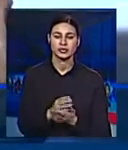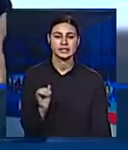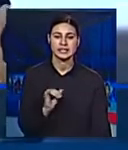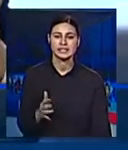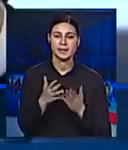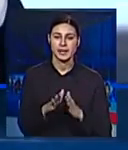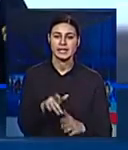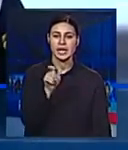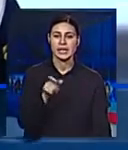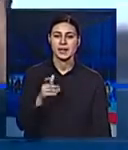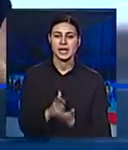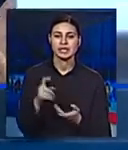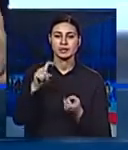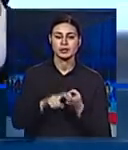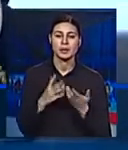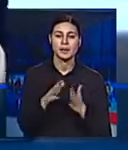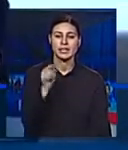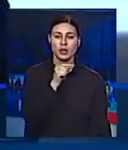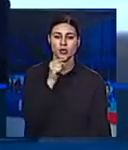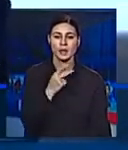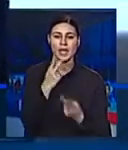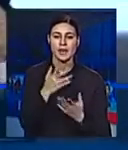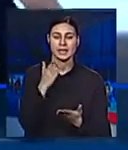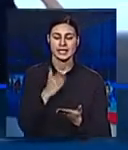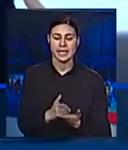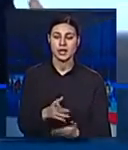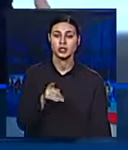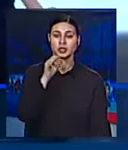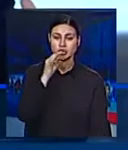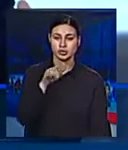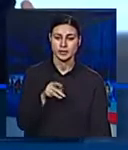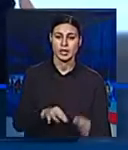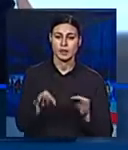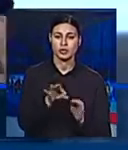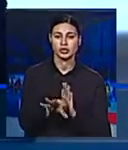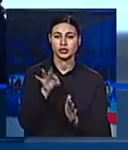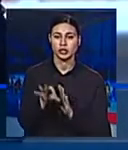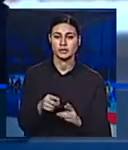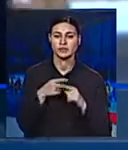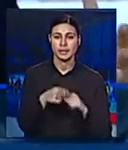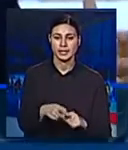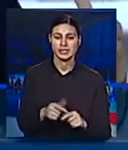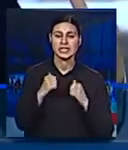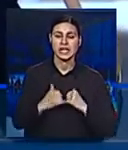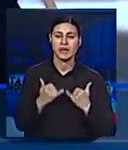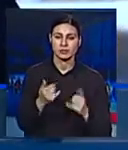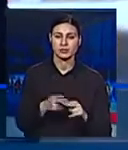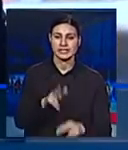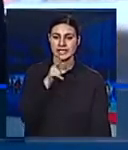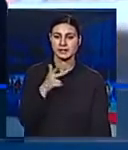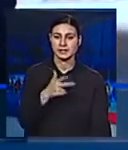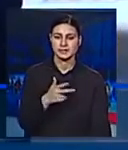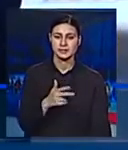მეტ ბენეფიციართან არის დაკავშირებული, მეტი ეკონომიკური ეფექტი აქვს და შემდეგ ამის ასეთი პროექტების შერჩევის მექანიზმს დაუთმეთ ჩვენ ეს სამი წელი